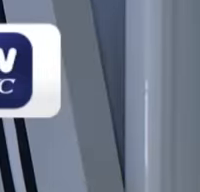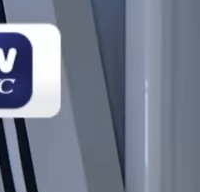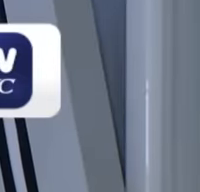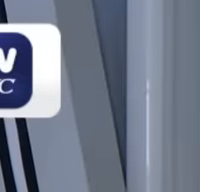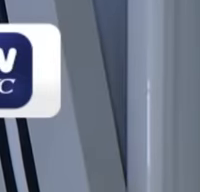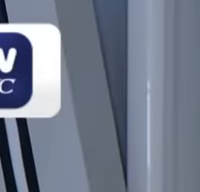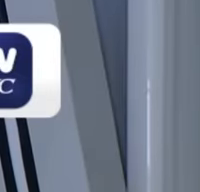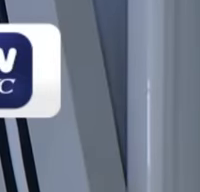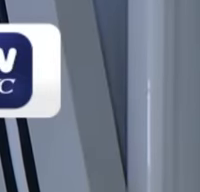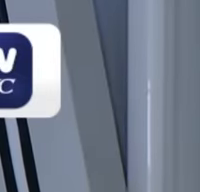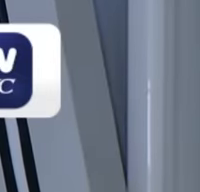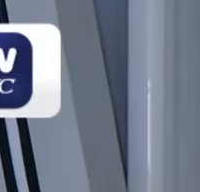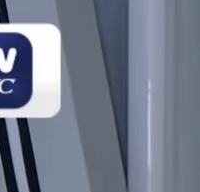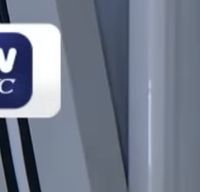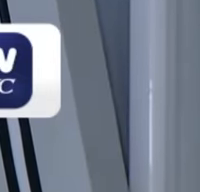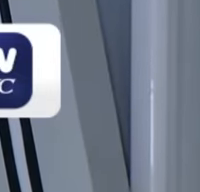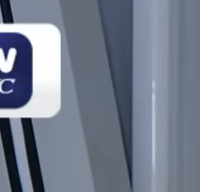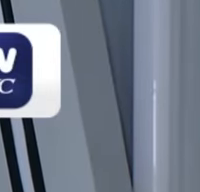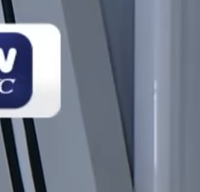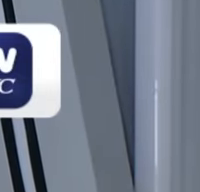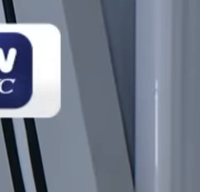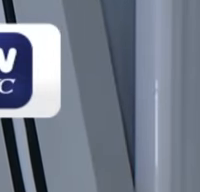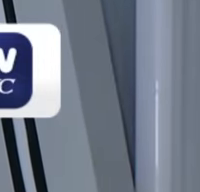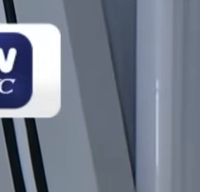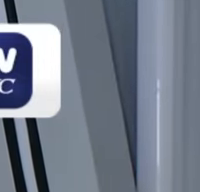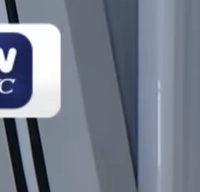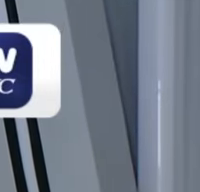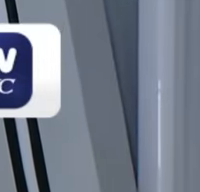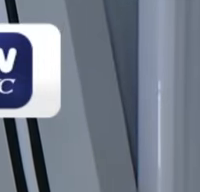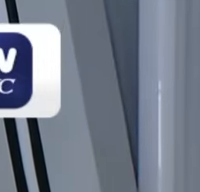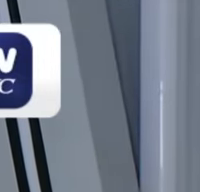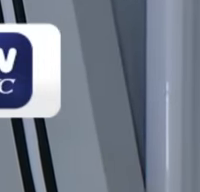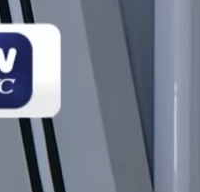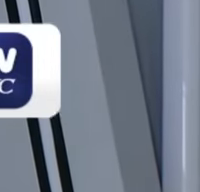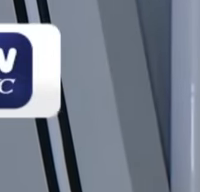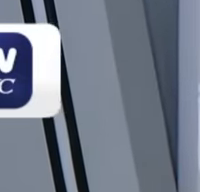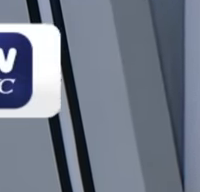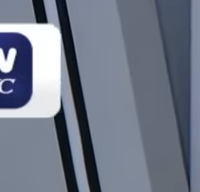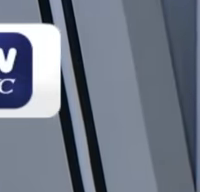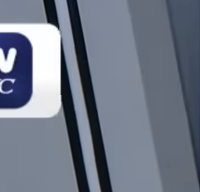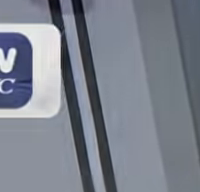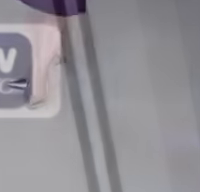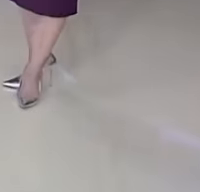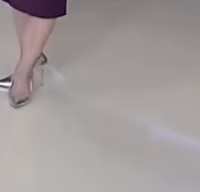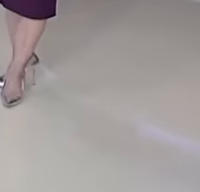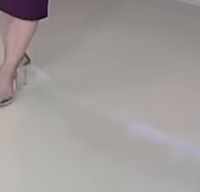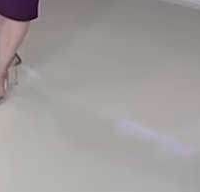si Henry Umaga Diaz. Maraming salamat po at magandang gabi. Bayan.